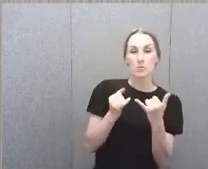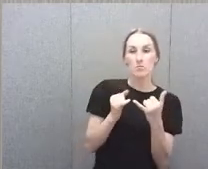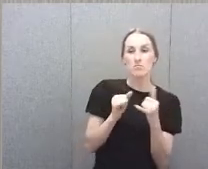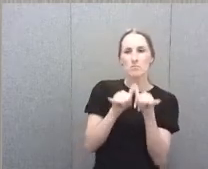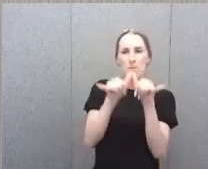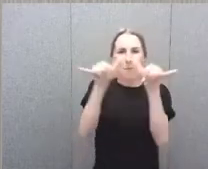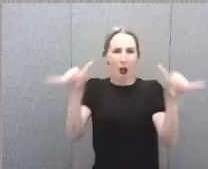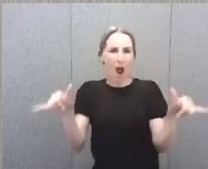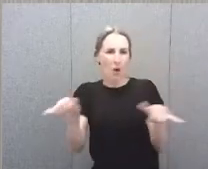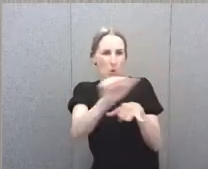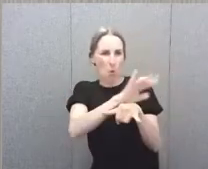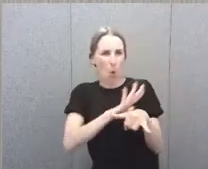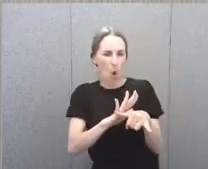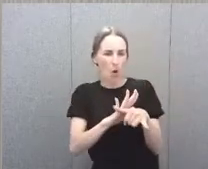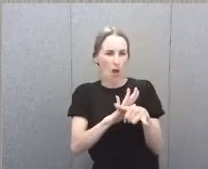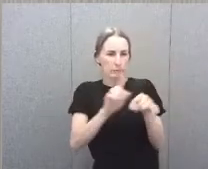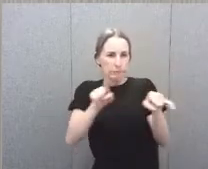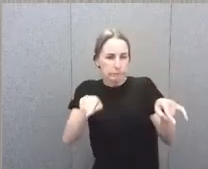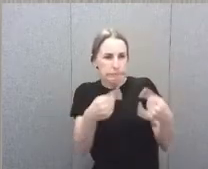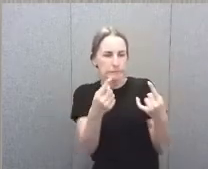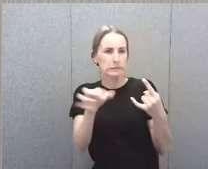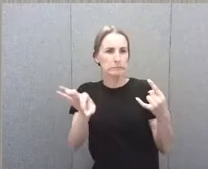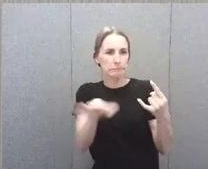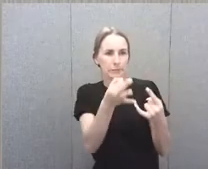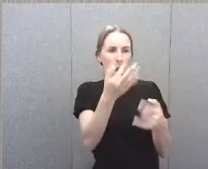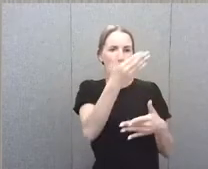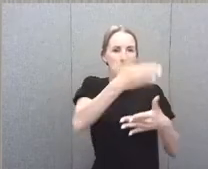в некоторых областях. Я хочу